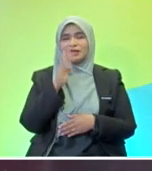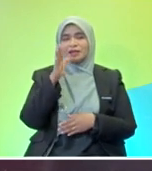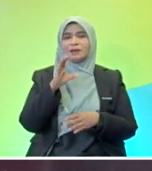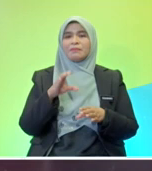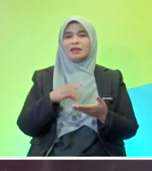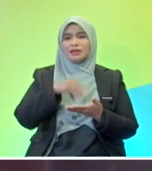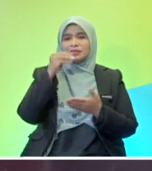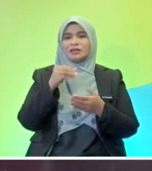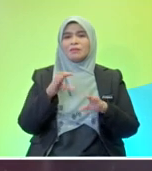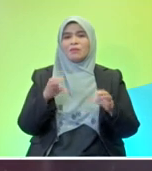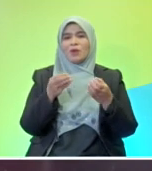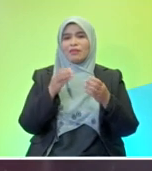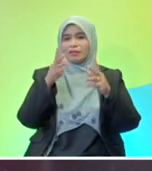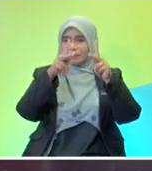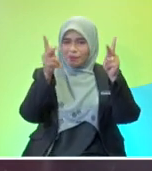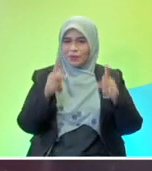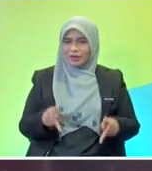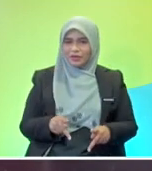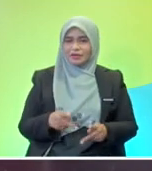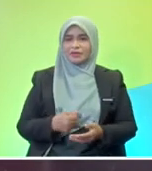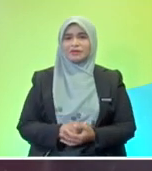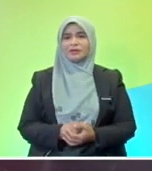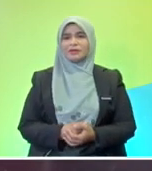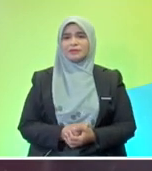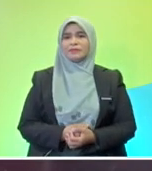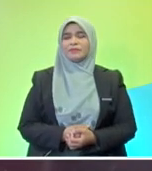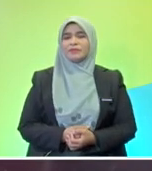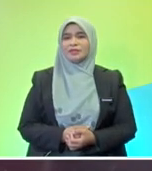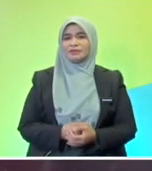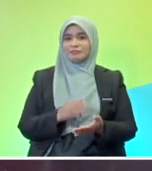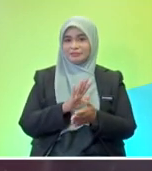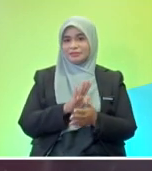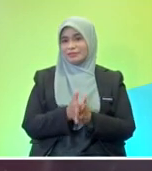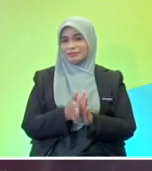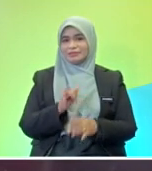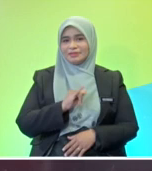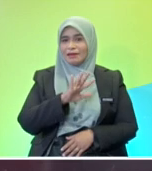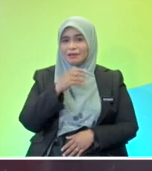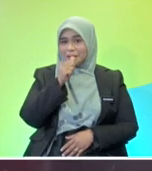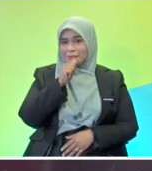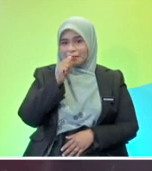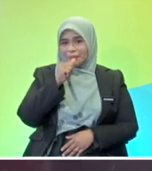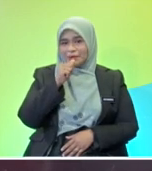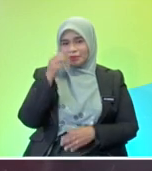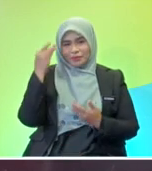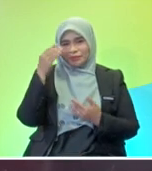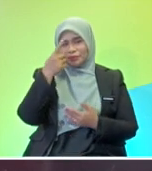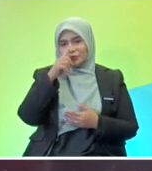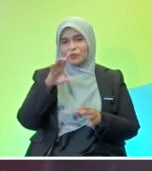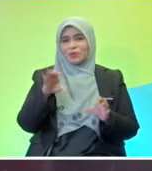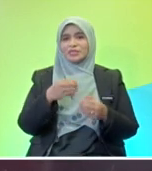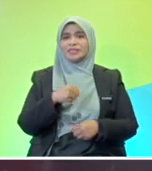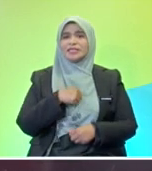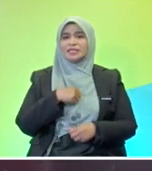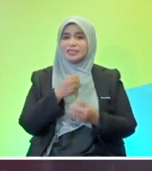boneka pula. Okey, yang ini yang saya tak sabar-sabar nak buat. Kita nak buat boneka menggunakan tangan kita. Okey,